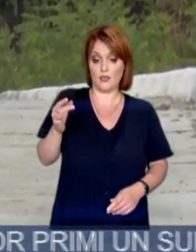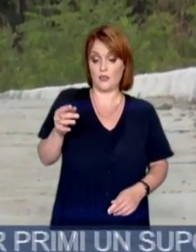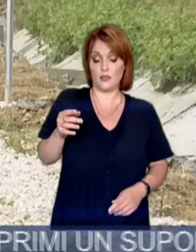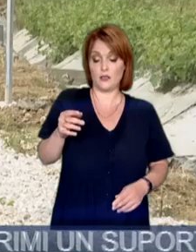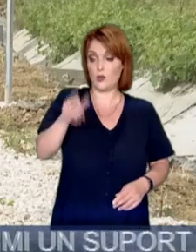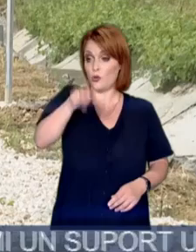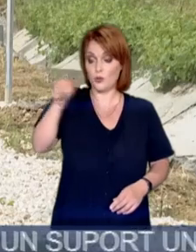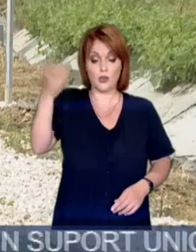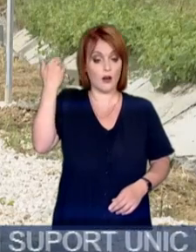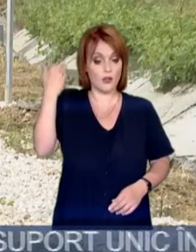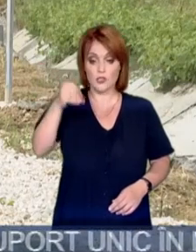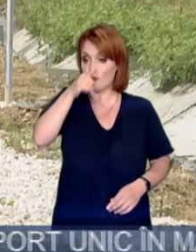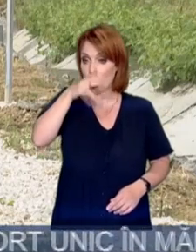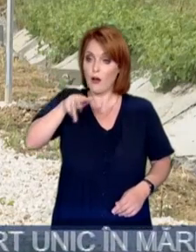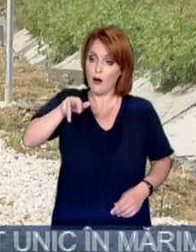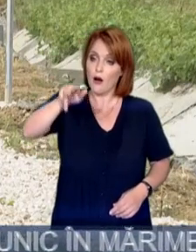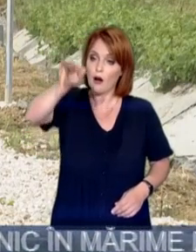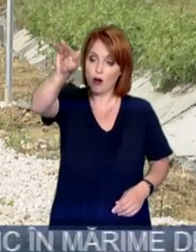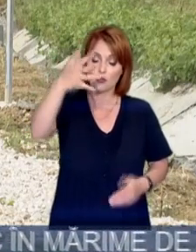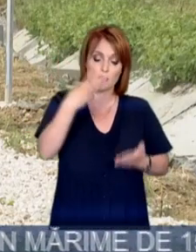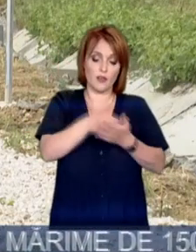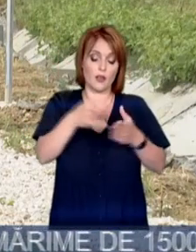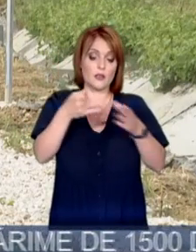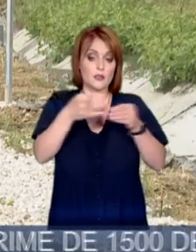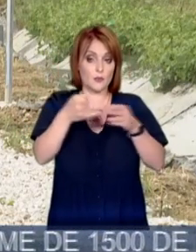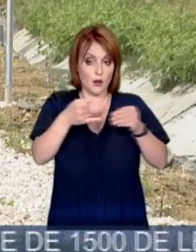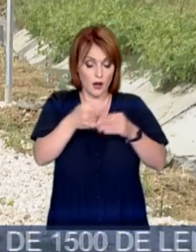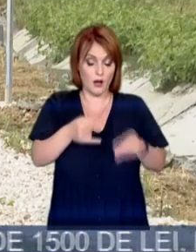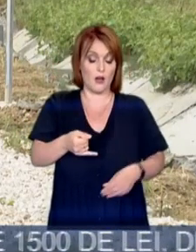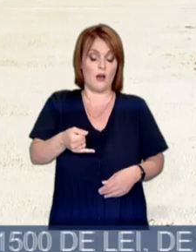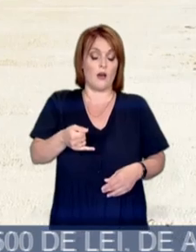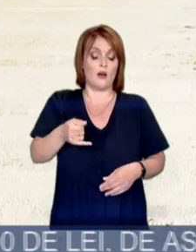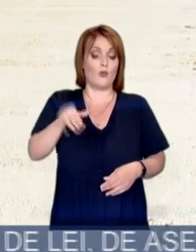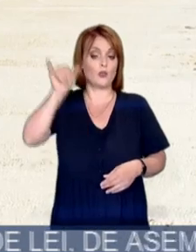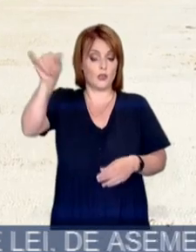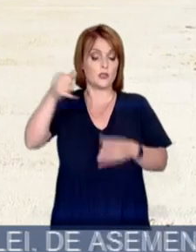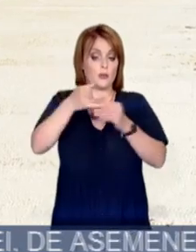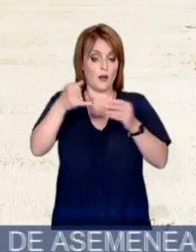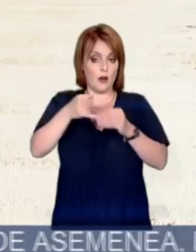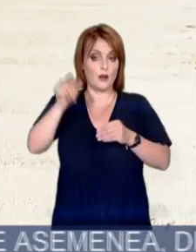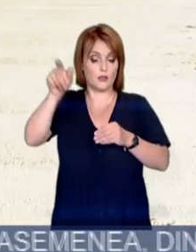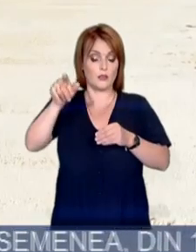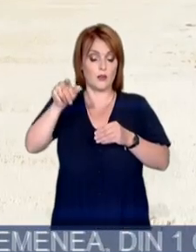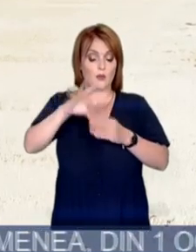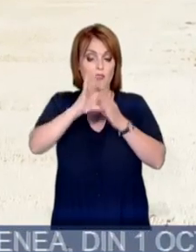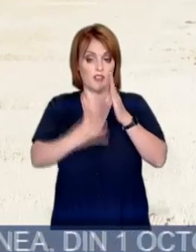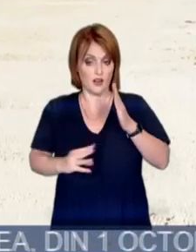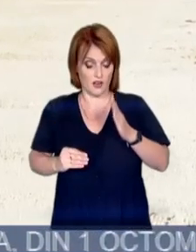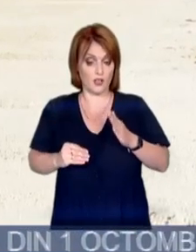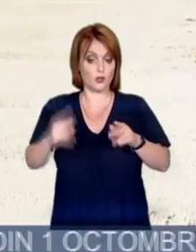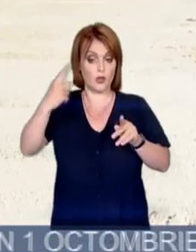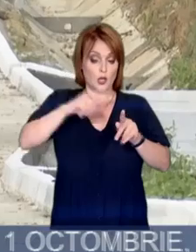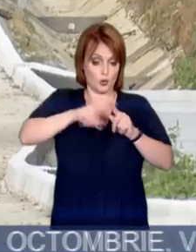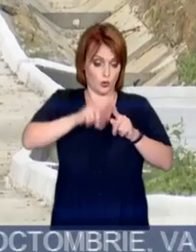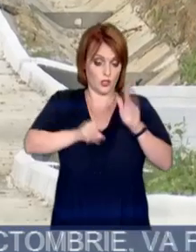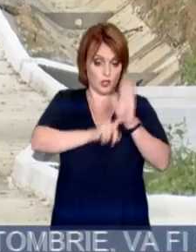acolo avem câteva sute de persoane care dețin cotele date. Dacă ne orientăm la